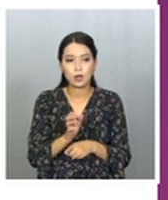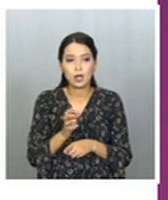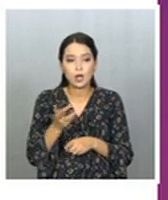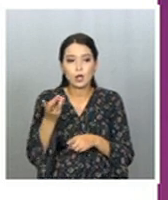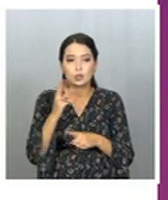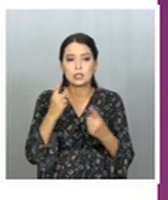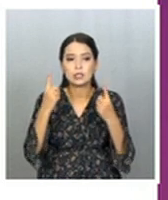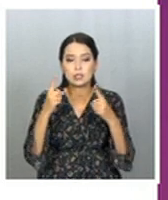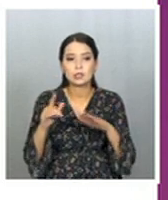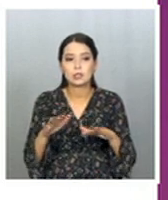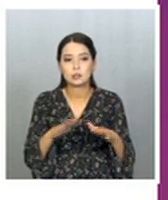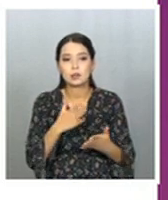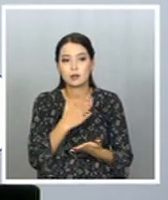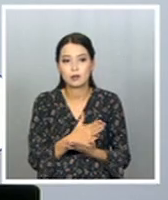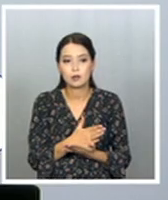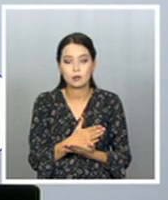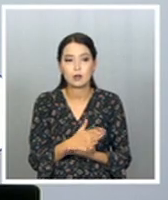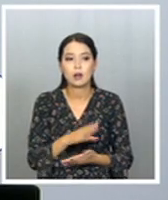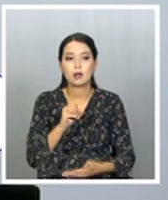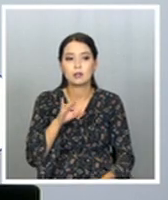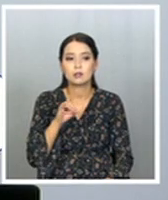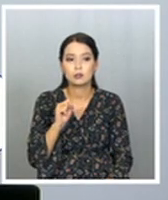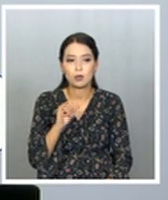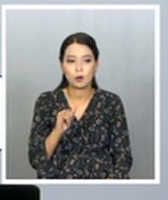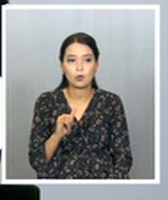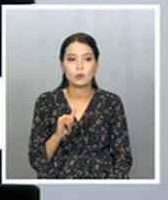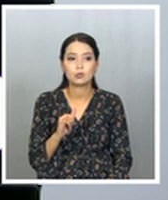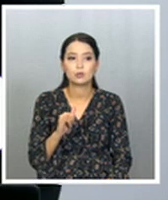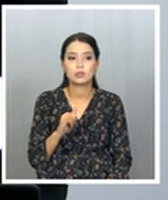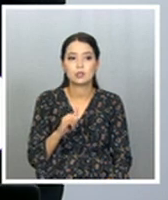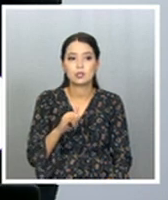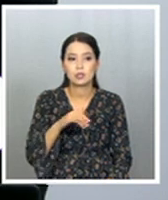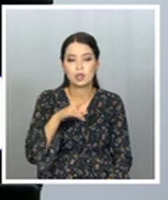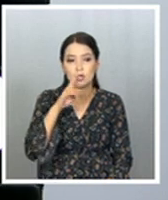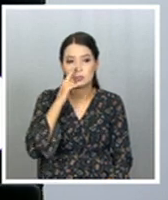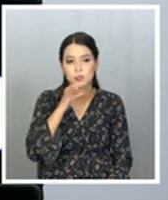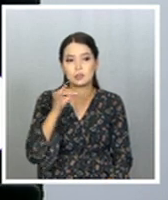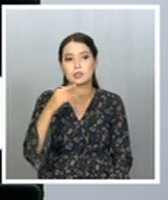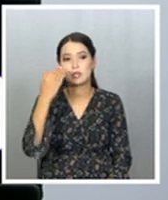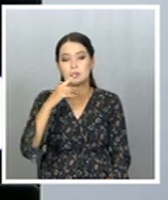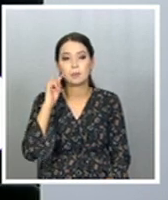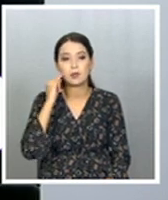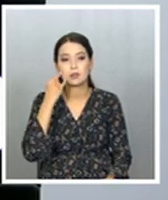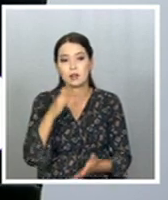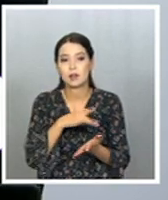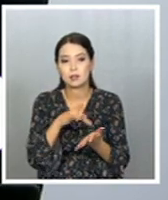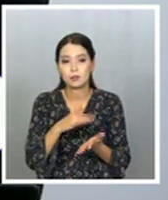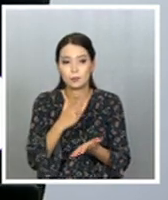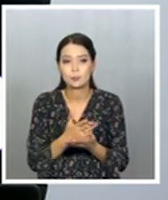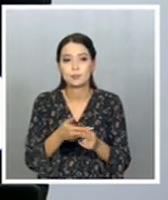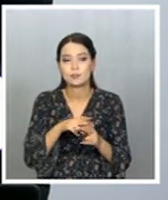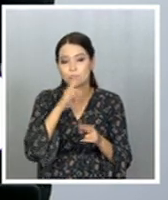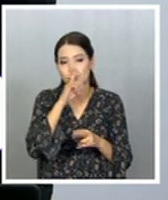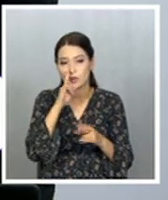Оларды атап кететін болсақ, Атырау, Шымкент және Павлодар қалаларында. Сондай-ақ, мұнай өңдеудің